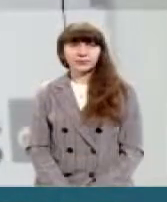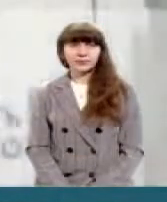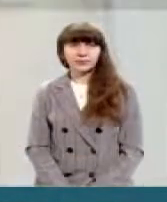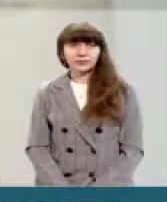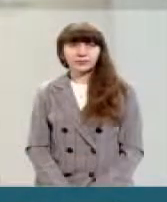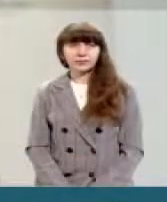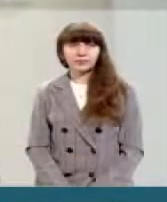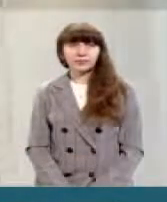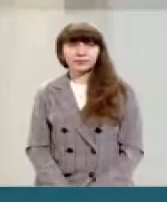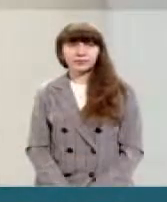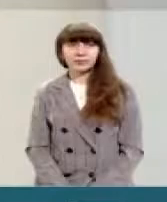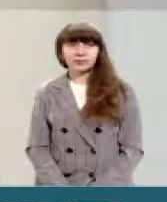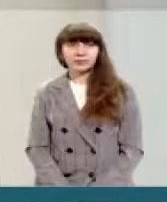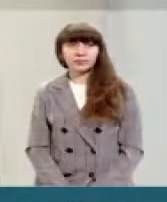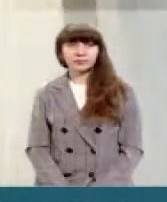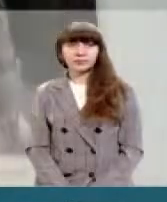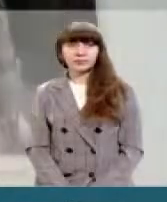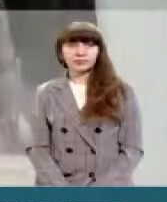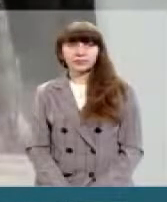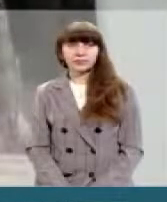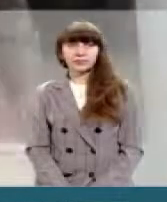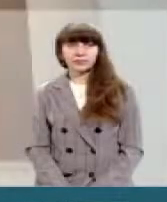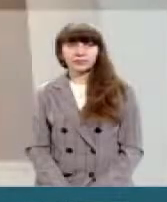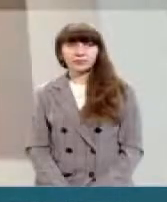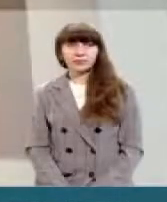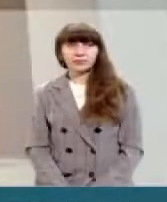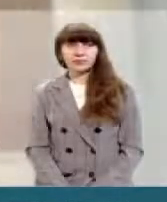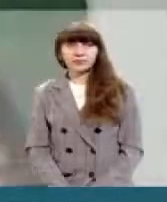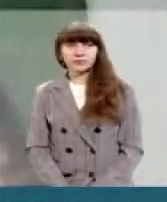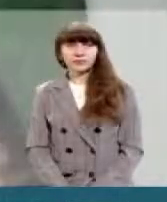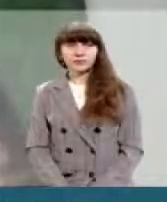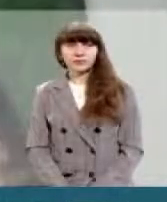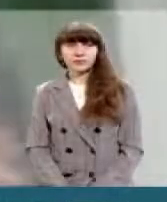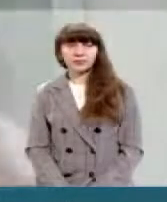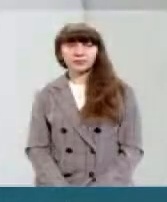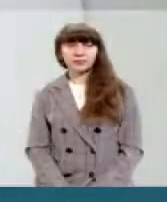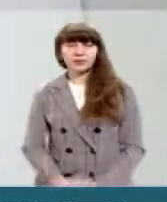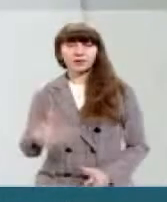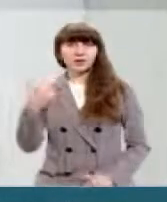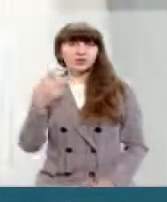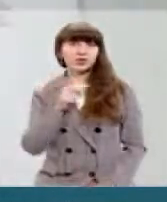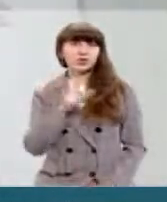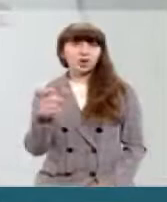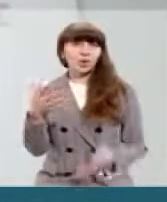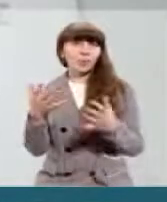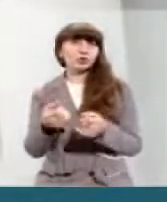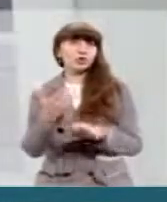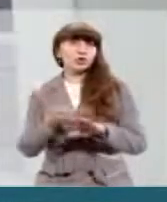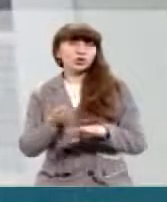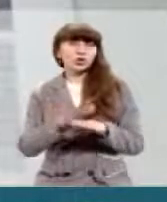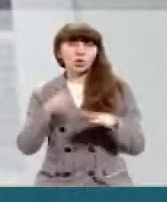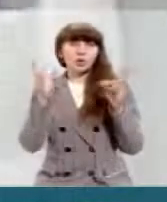7 ротасынан 17 әскери қызметші қаза тапты. 33 түрлі жарақат алған 7 сәуір Қазақстан Республикасы ұлттық